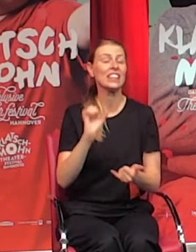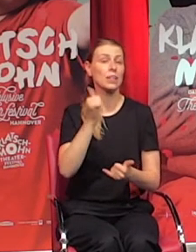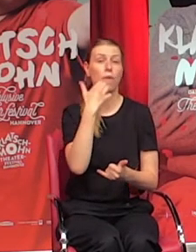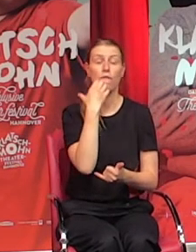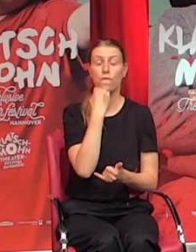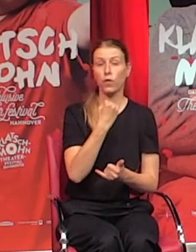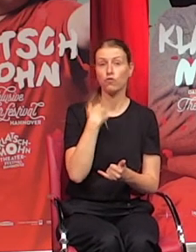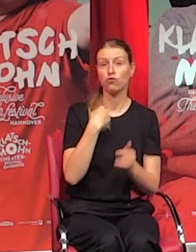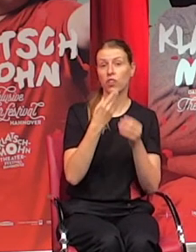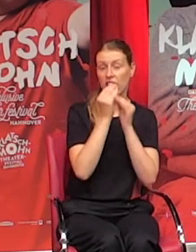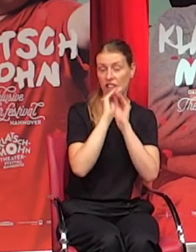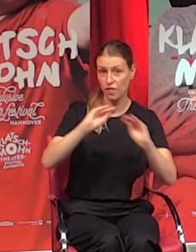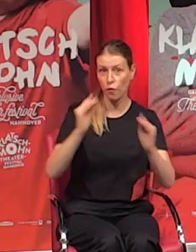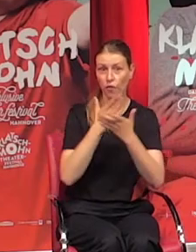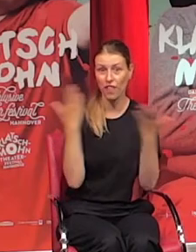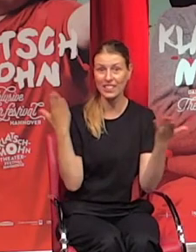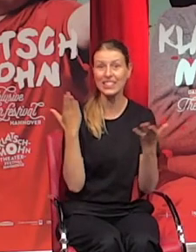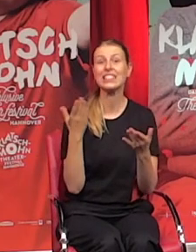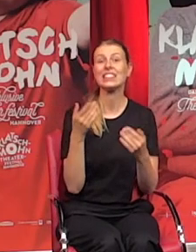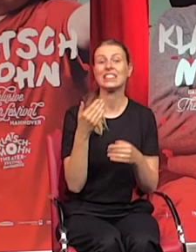ist